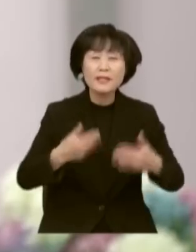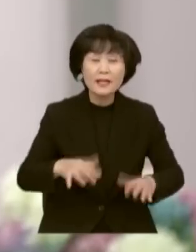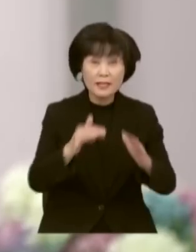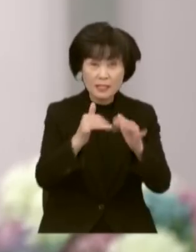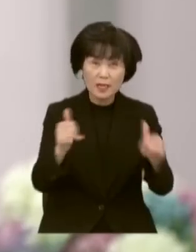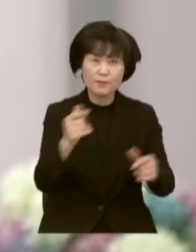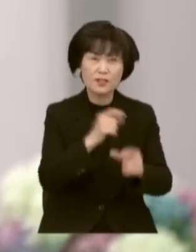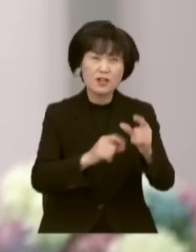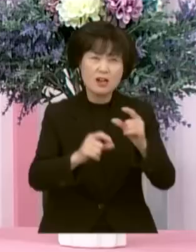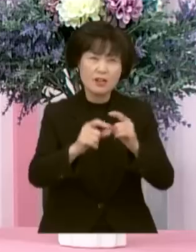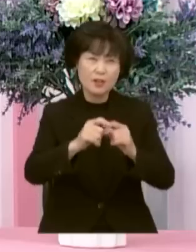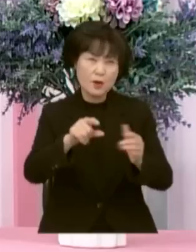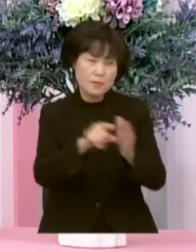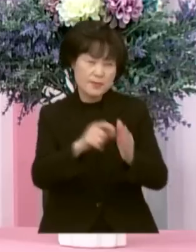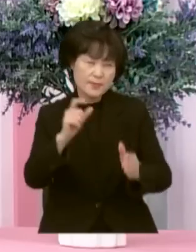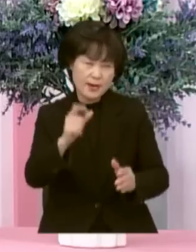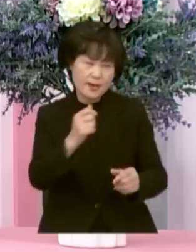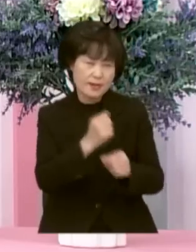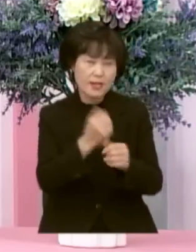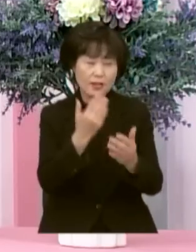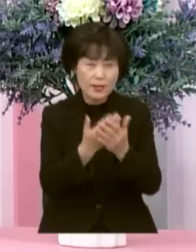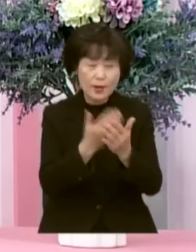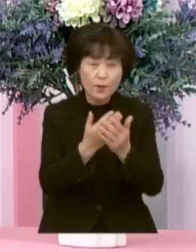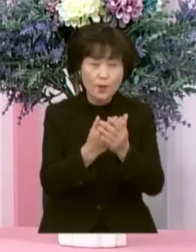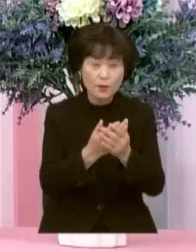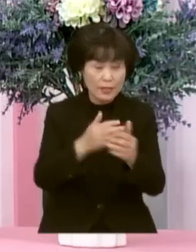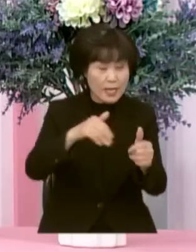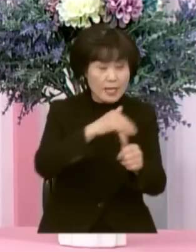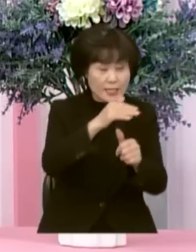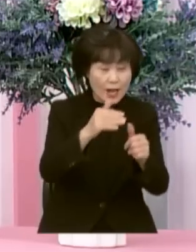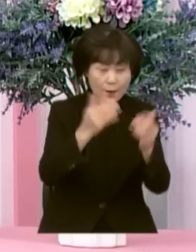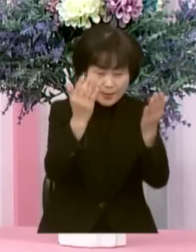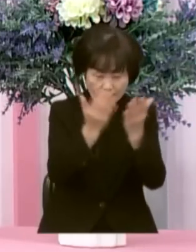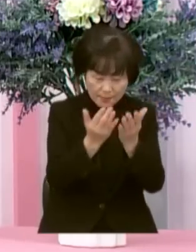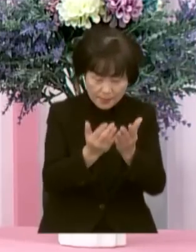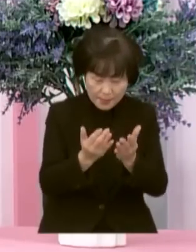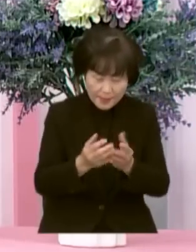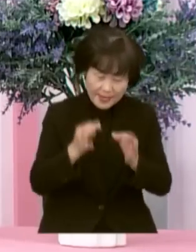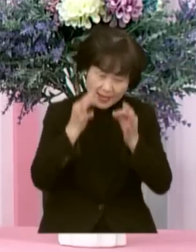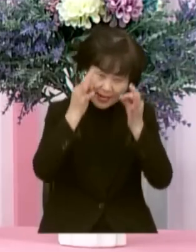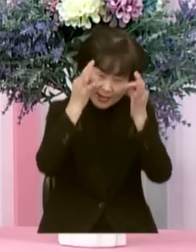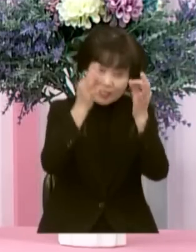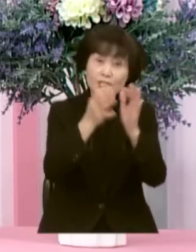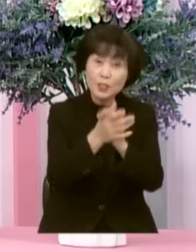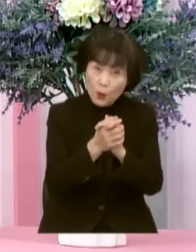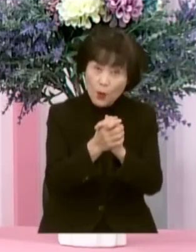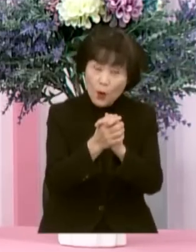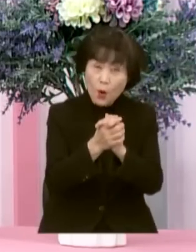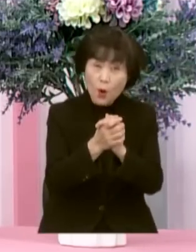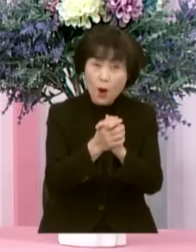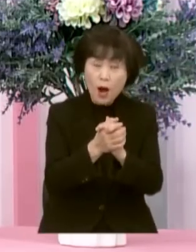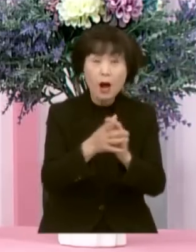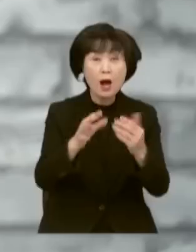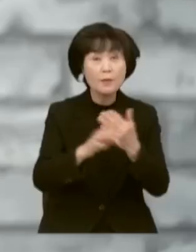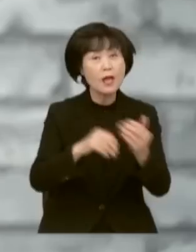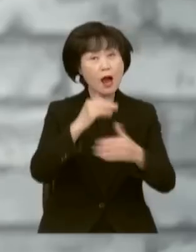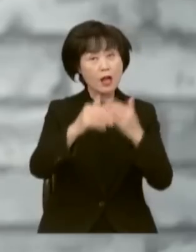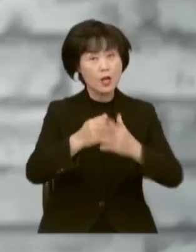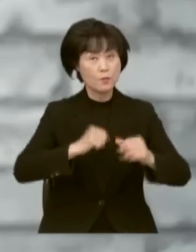알게 해달라고 정말 그 상황에 맞게 이렇게 간절하게 기도를 하면 하나님께서 역사를